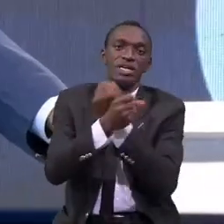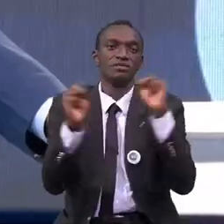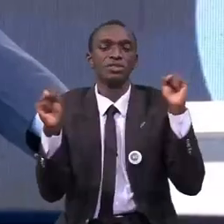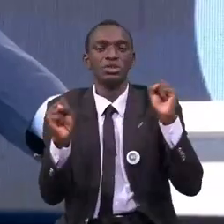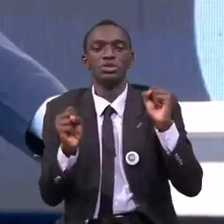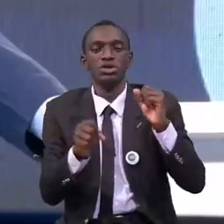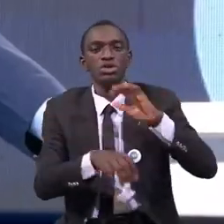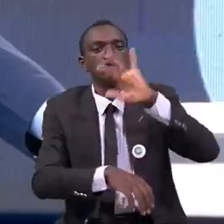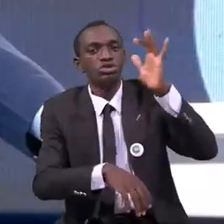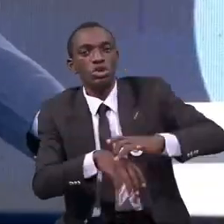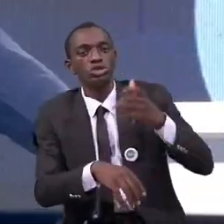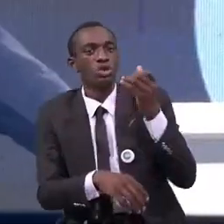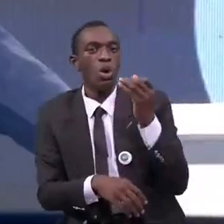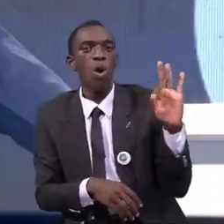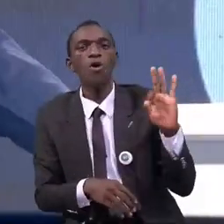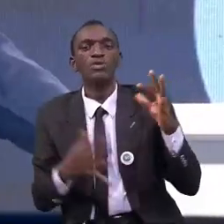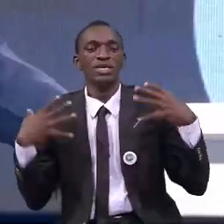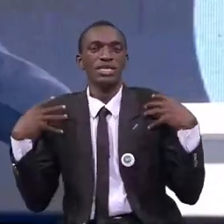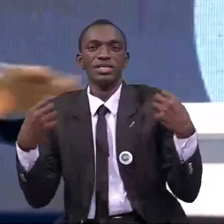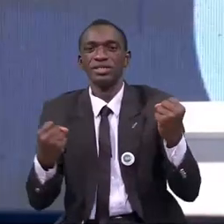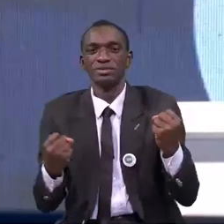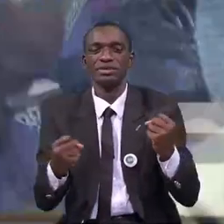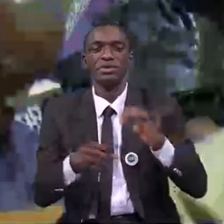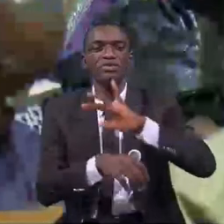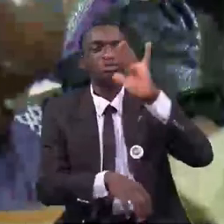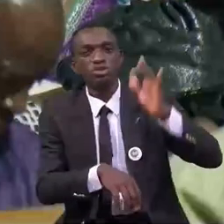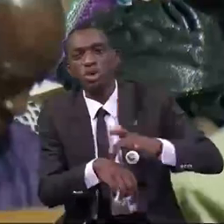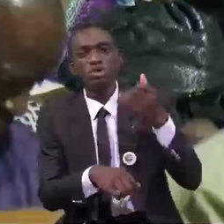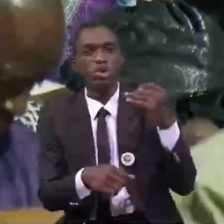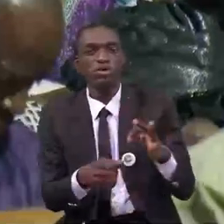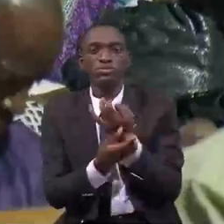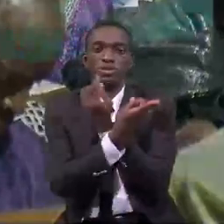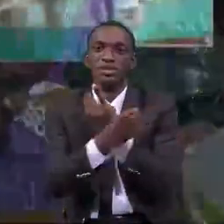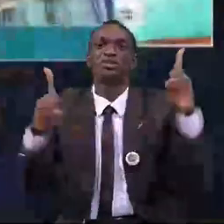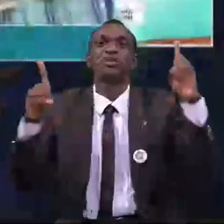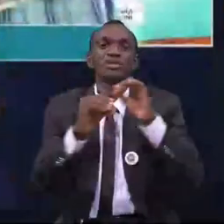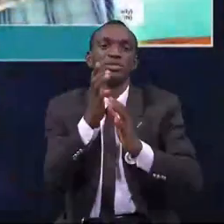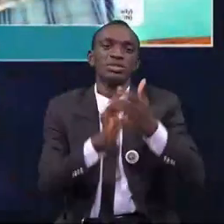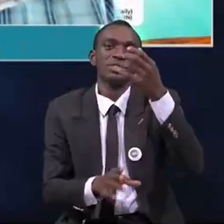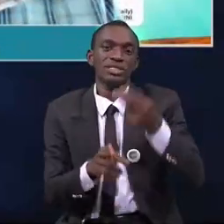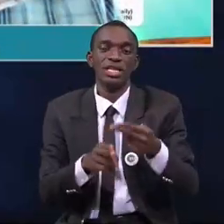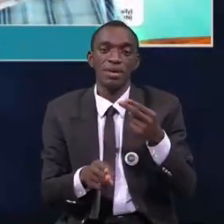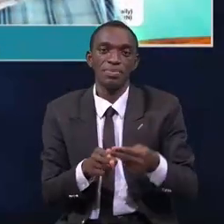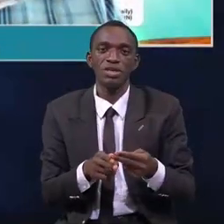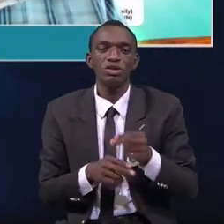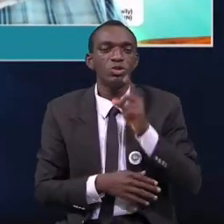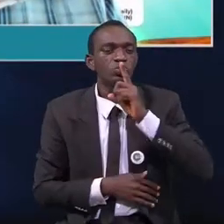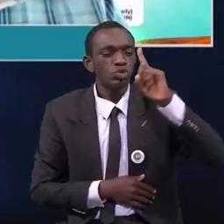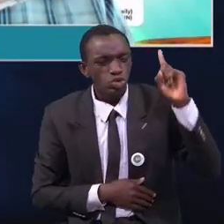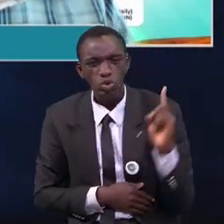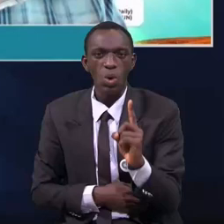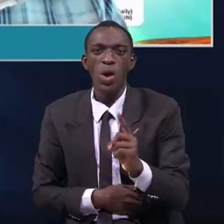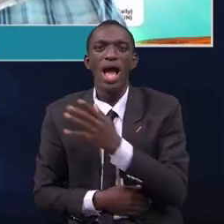salut la touch de guérison la touche de délivrance garantie